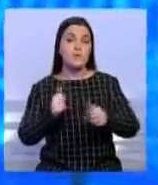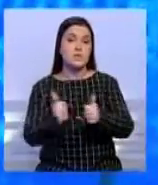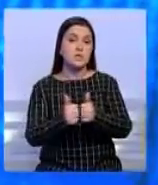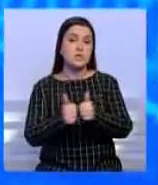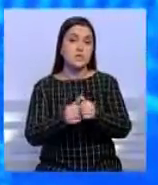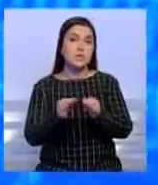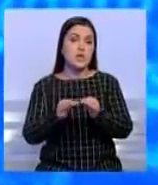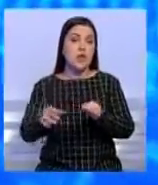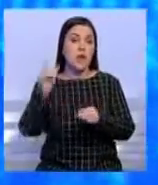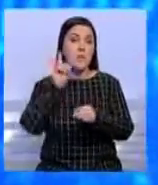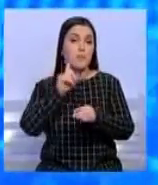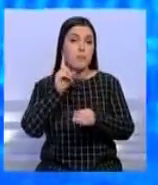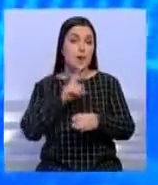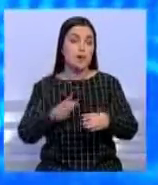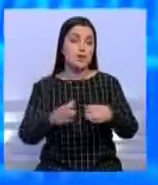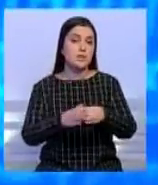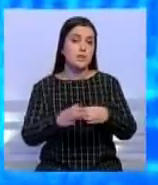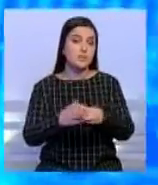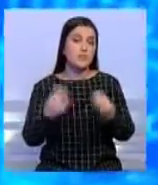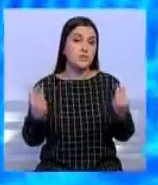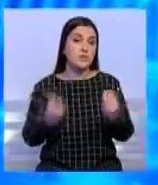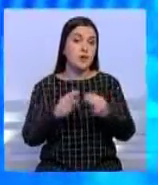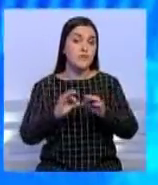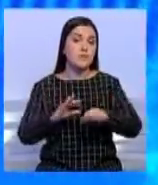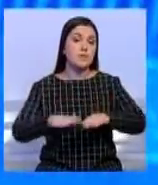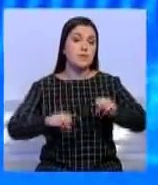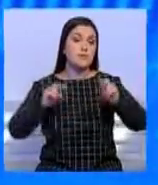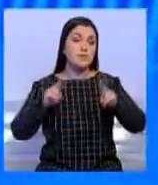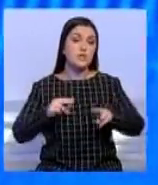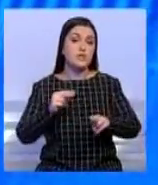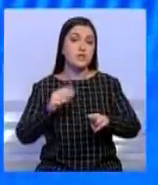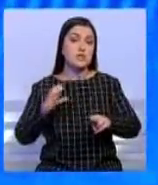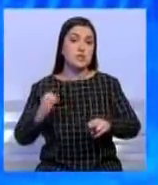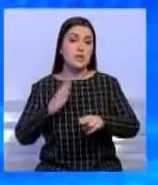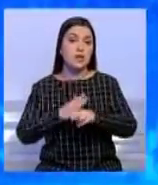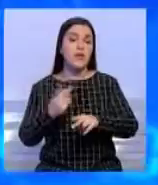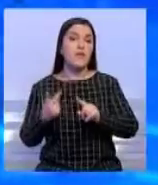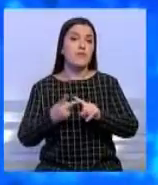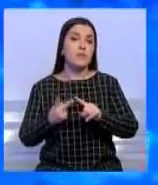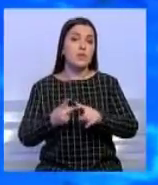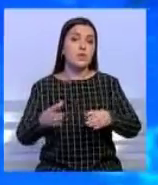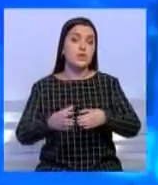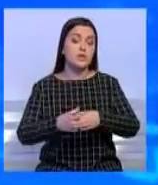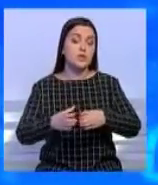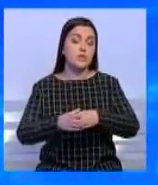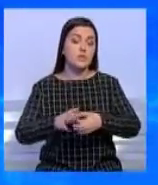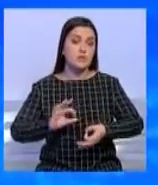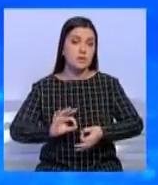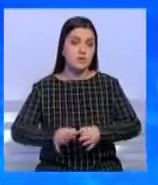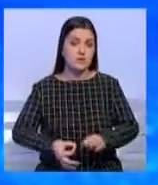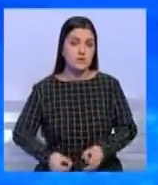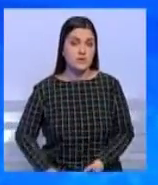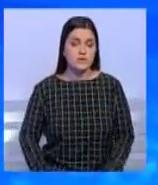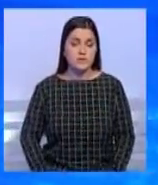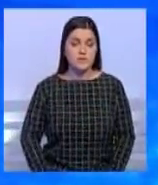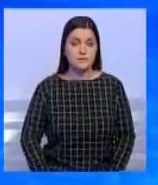машины из близлежащих регионов. Пока степень пожара, по словам специалистов ЧС, классифицируется второй степени сложности.